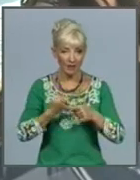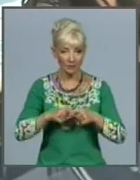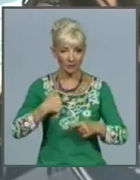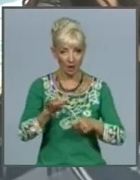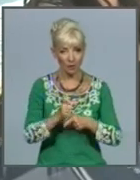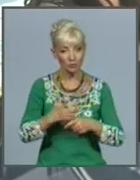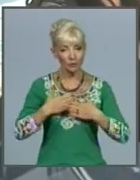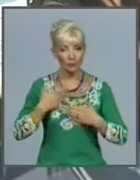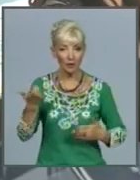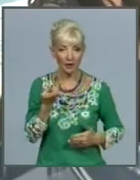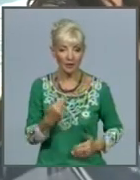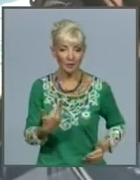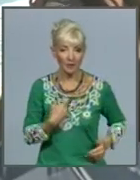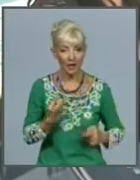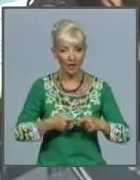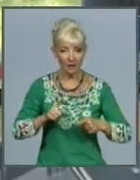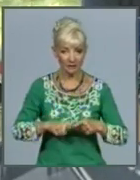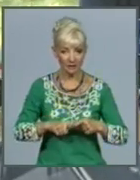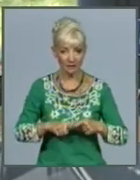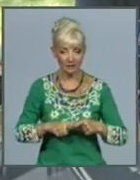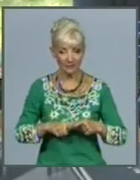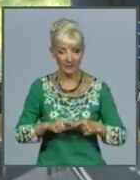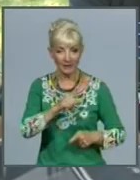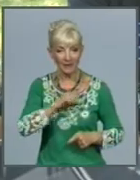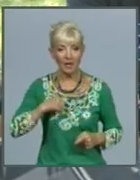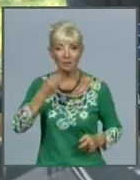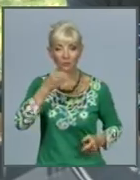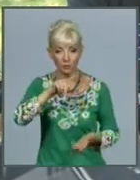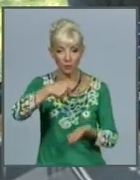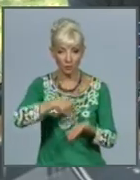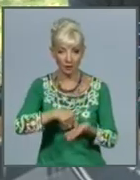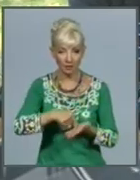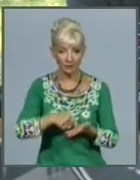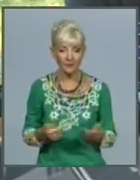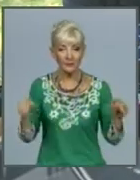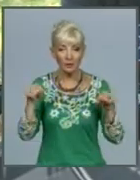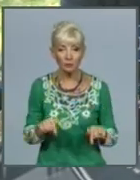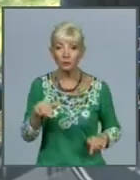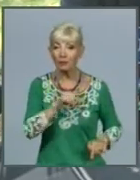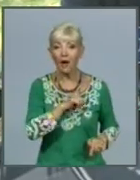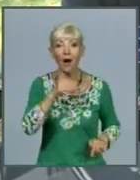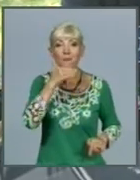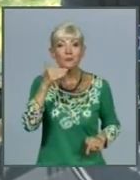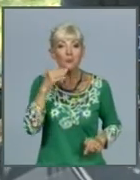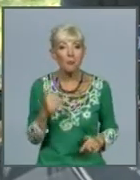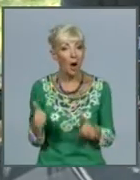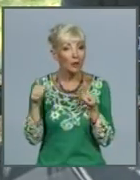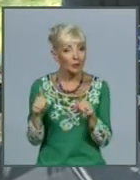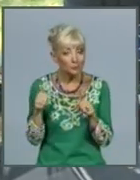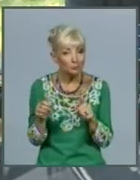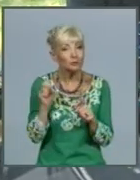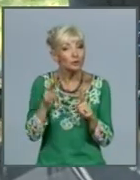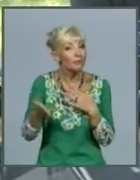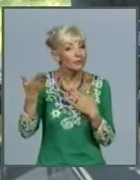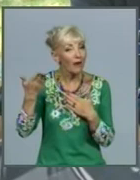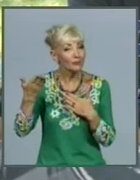это самый лучший город. Тут намного круче, чем давным-давно. Потому что